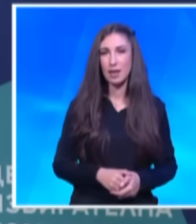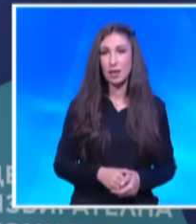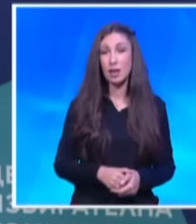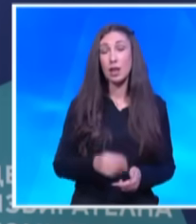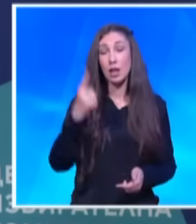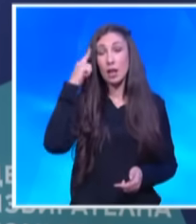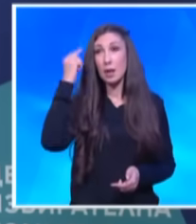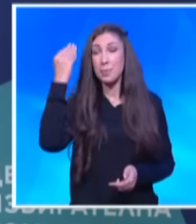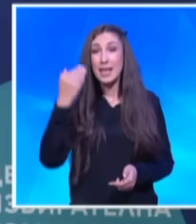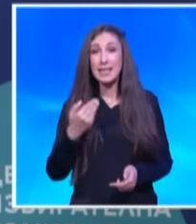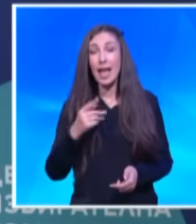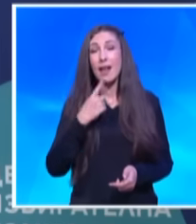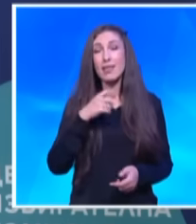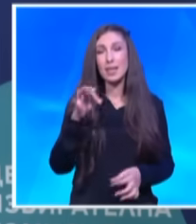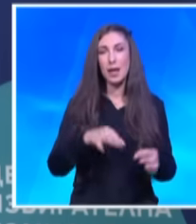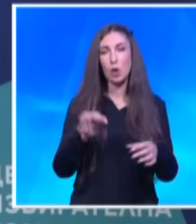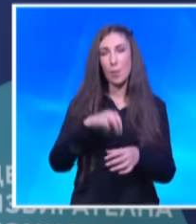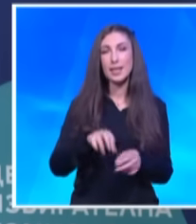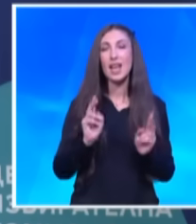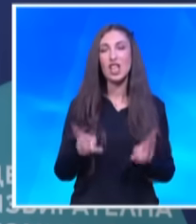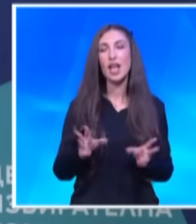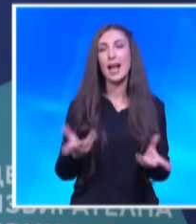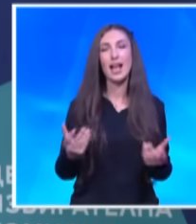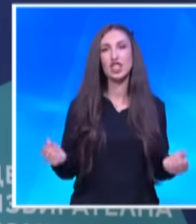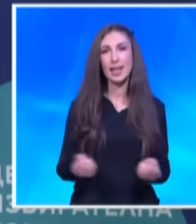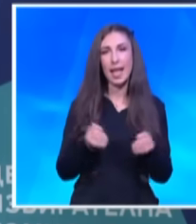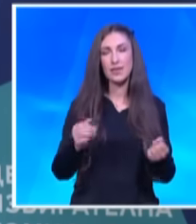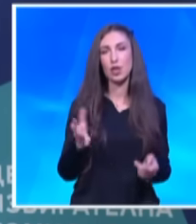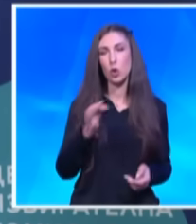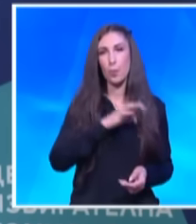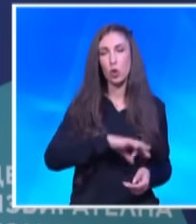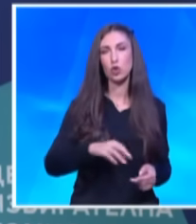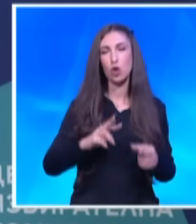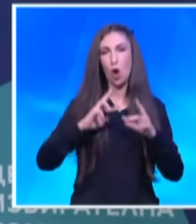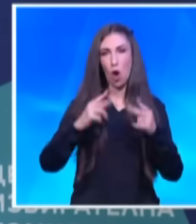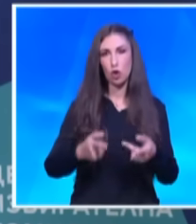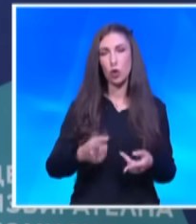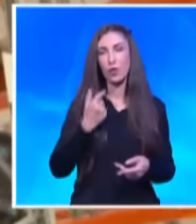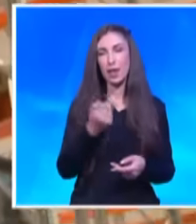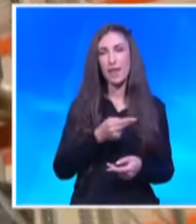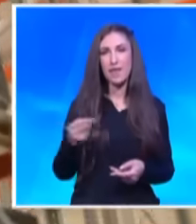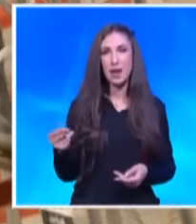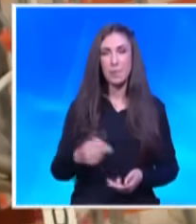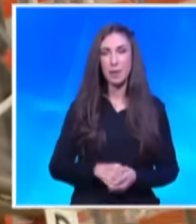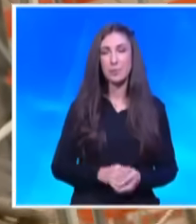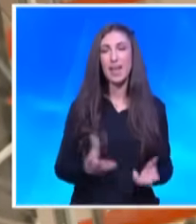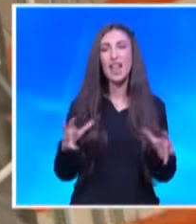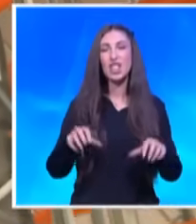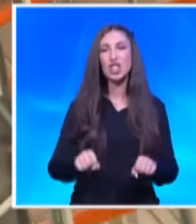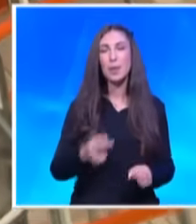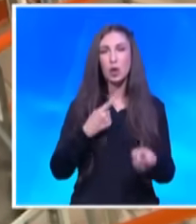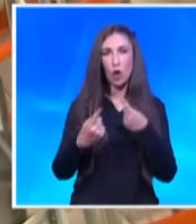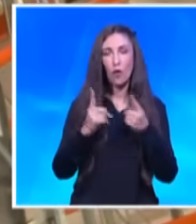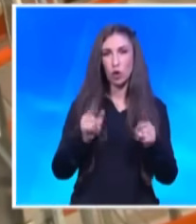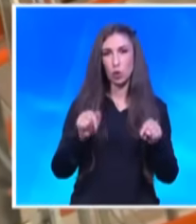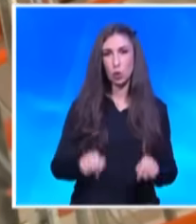на Централната избирателна комисия е да реши как ще действа след като получи отговора на фирмата. Ангажимент, договорен до